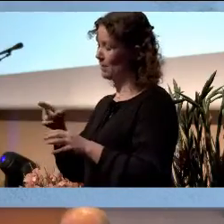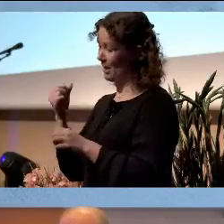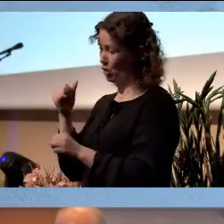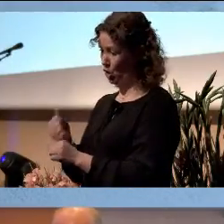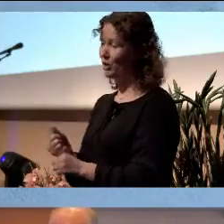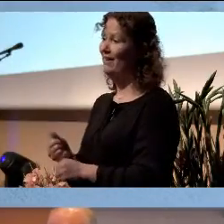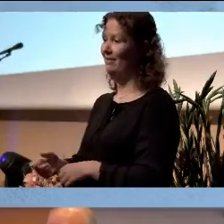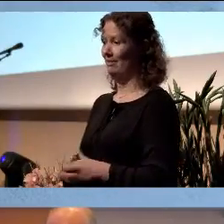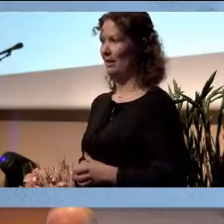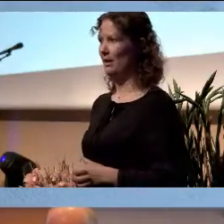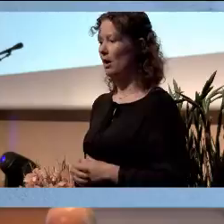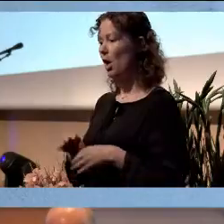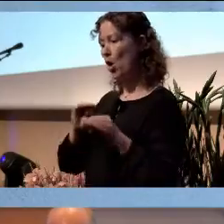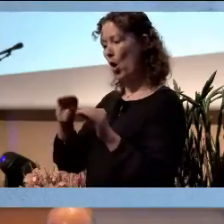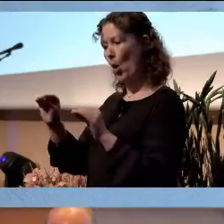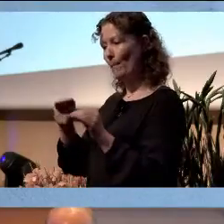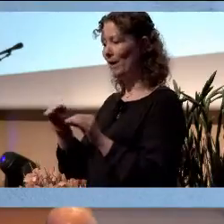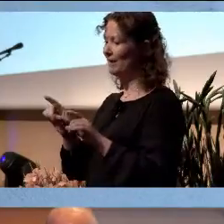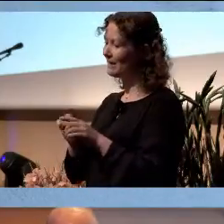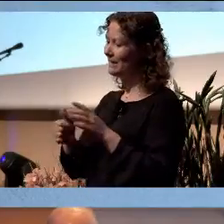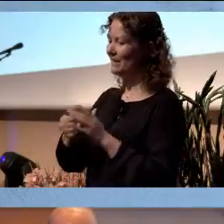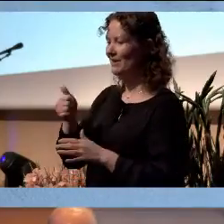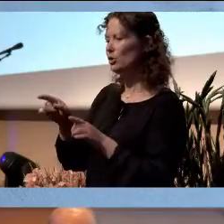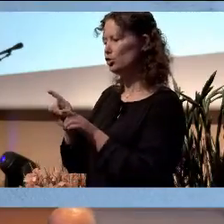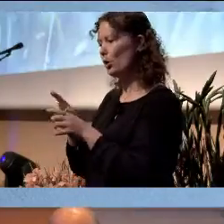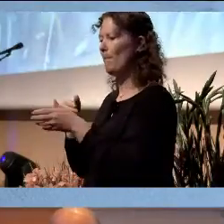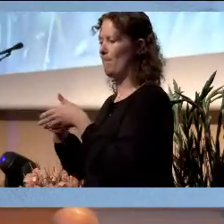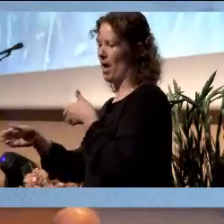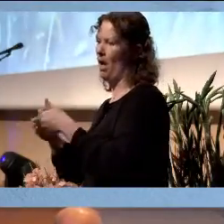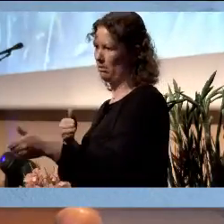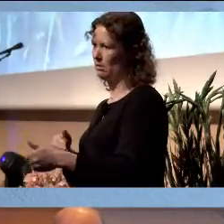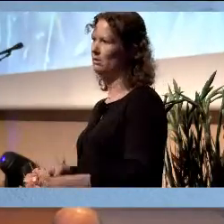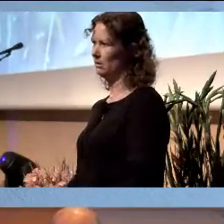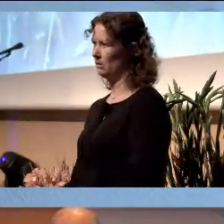nødvendig. Opplæring like viktig som behandling.